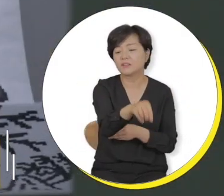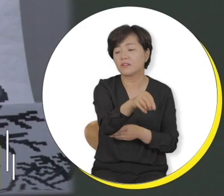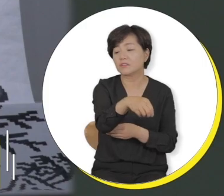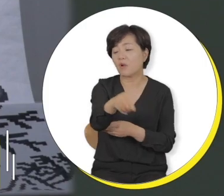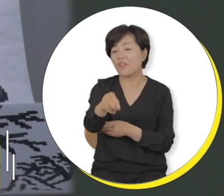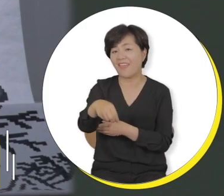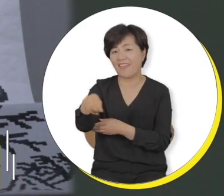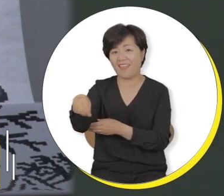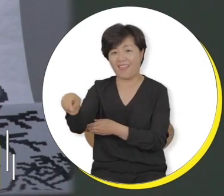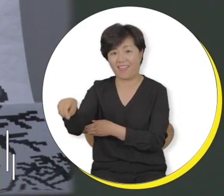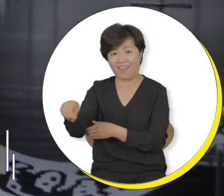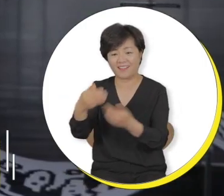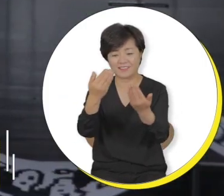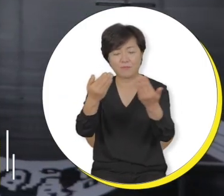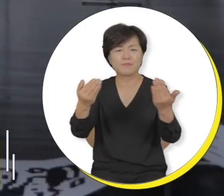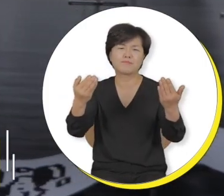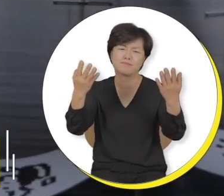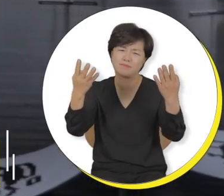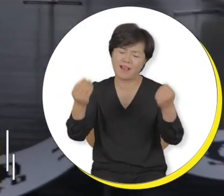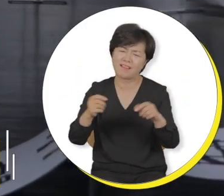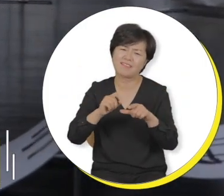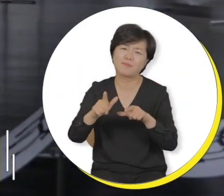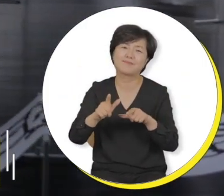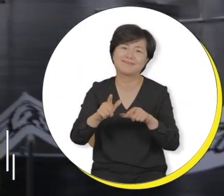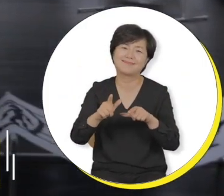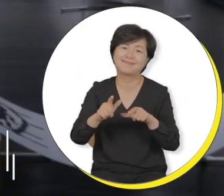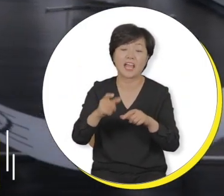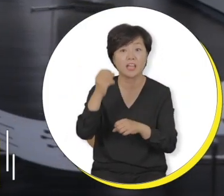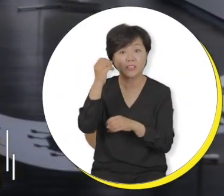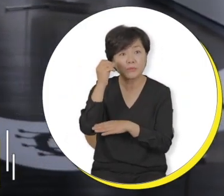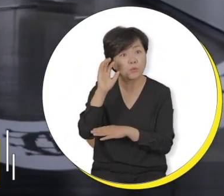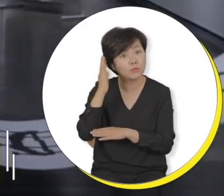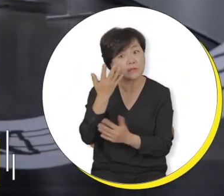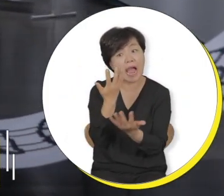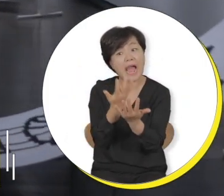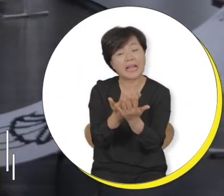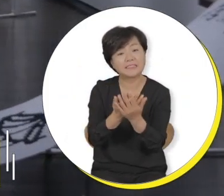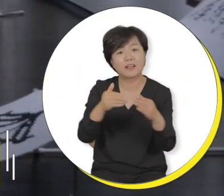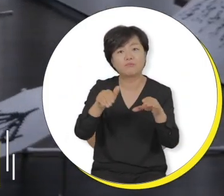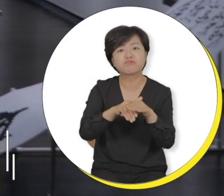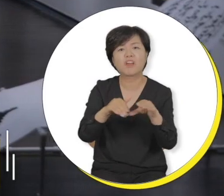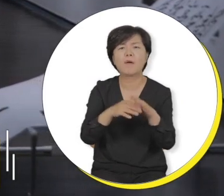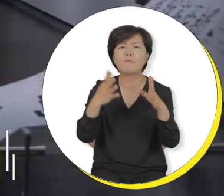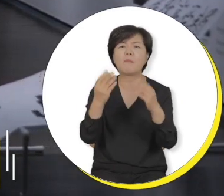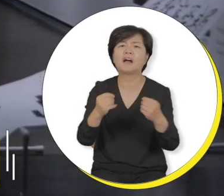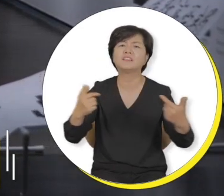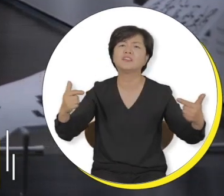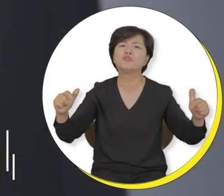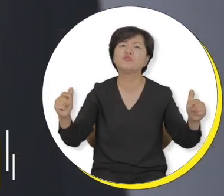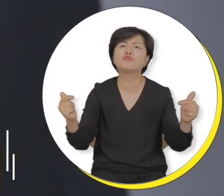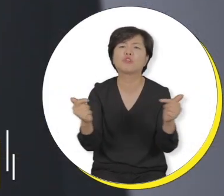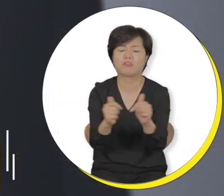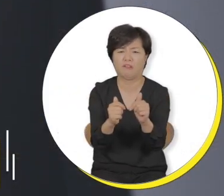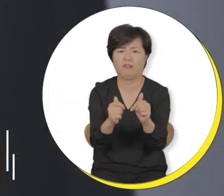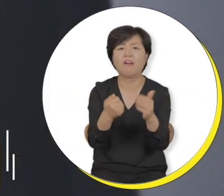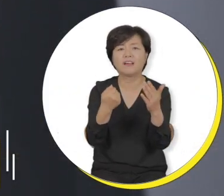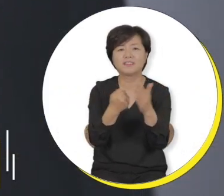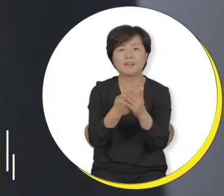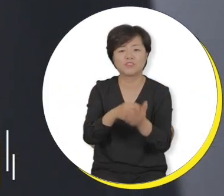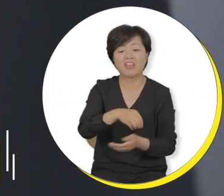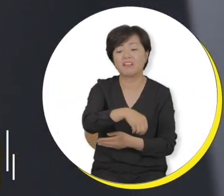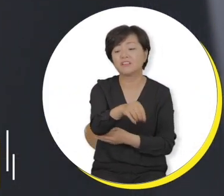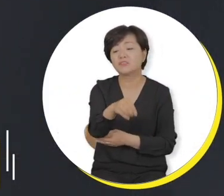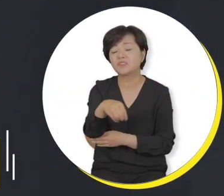서예 작품이 되게 많고 대부분이 서예입니다. 기본적으로 저희가 요즘 이제 한자 문화가 많이 아니다 보니까